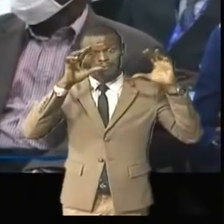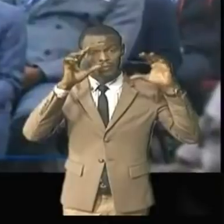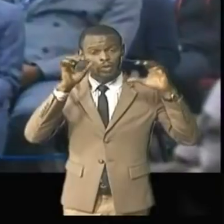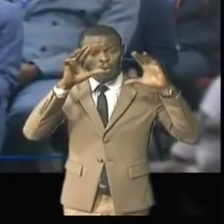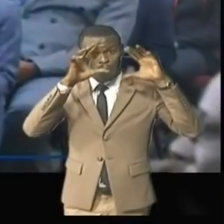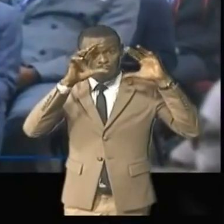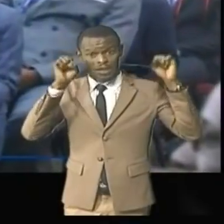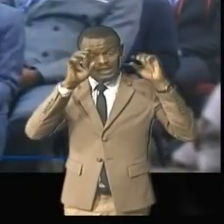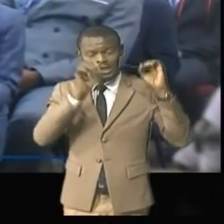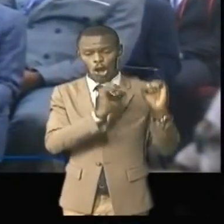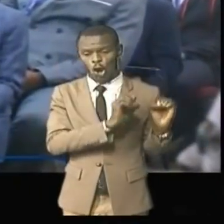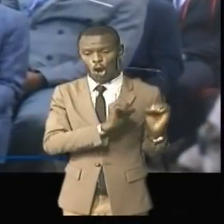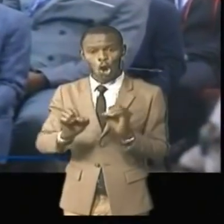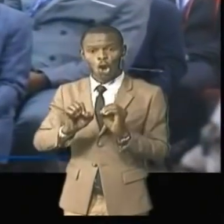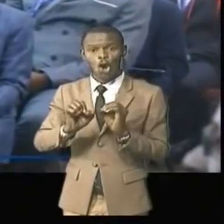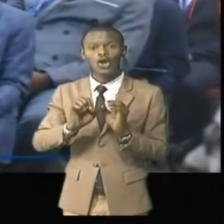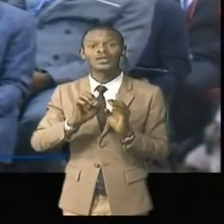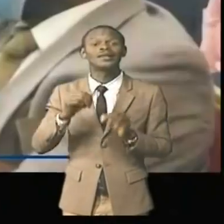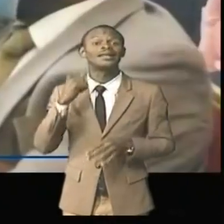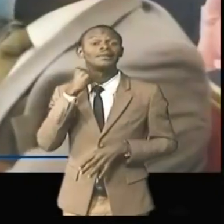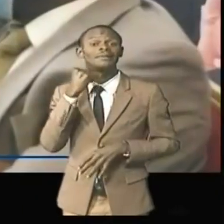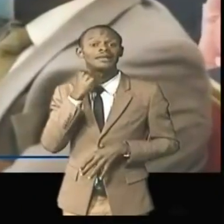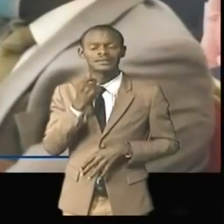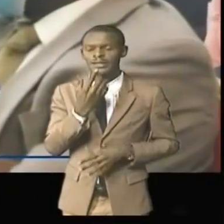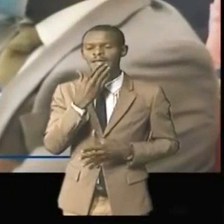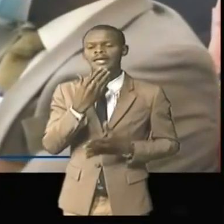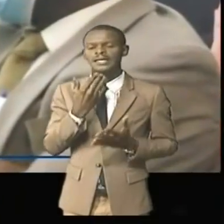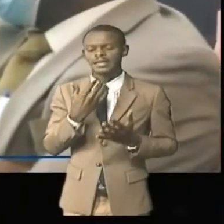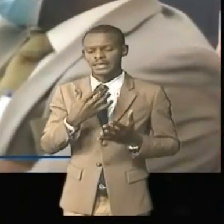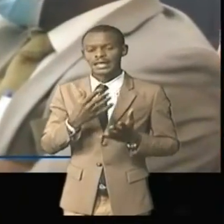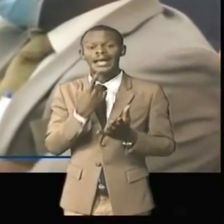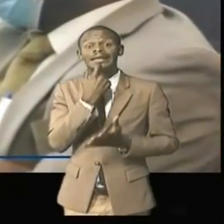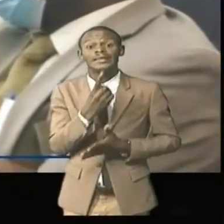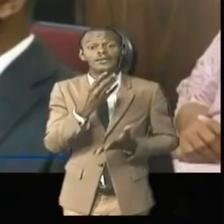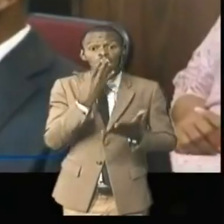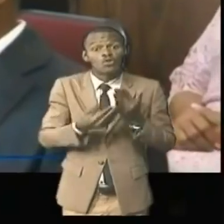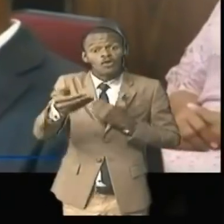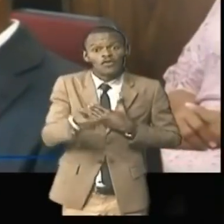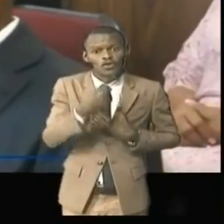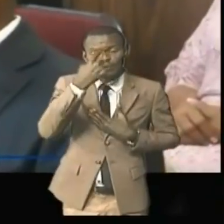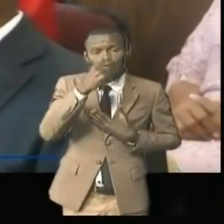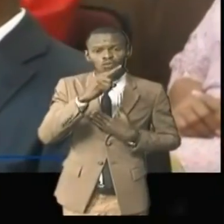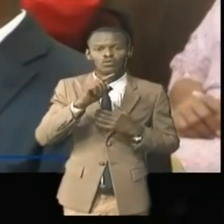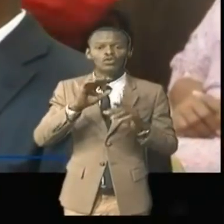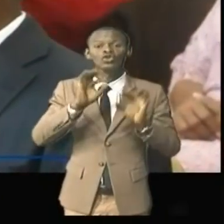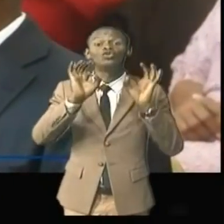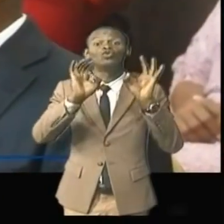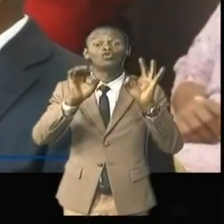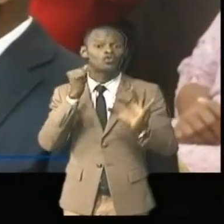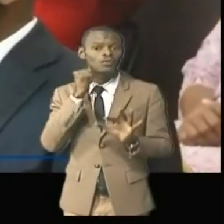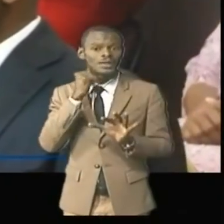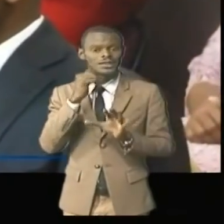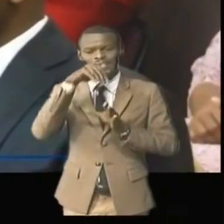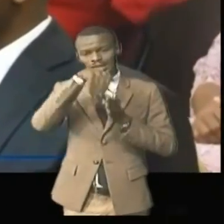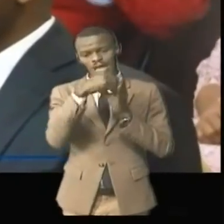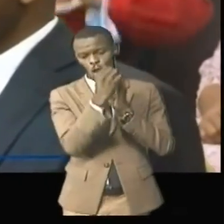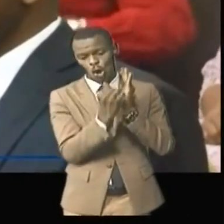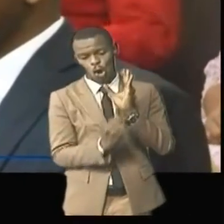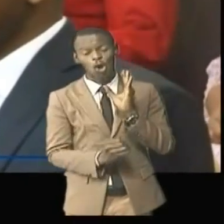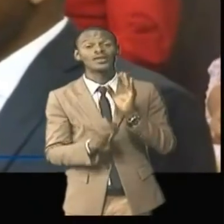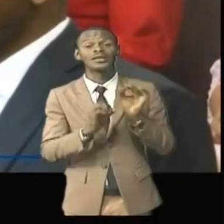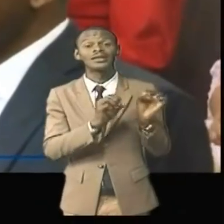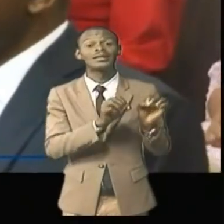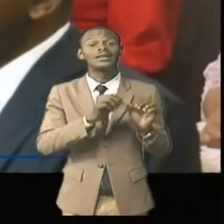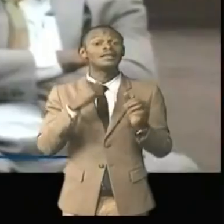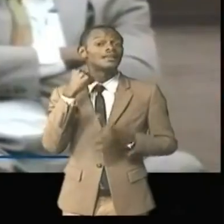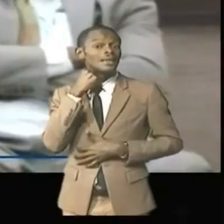plein succès aux nouveaux venus dans la corporation. À cette occasion, le professeur Kabutu Tupius, doyen de la faculté de médecine